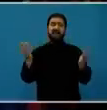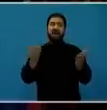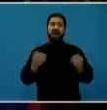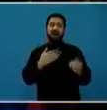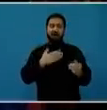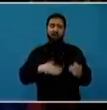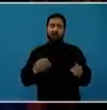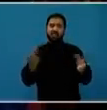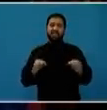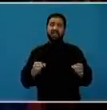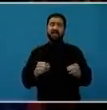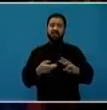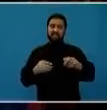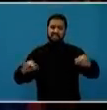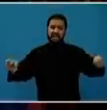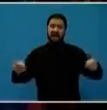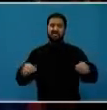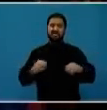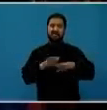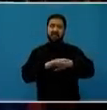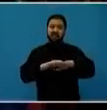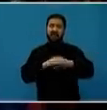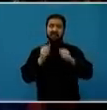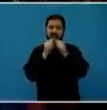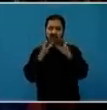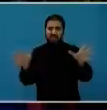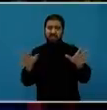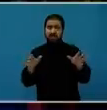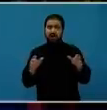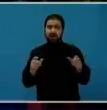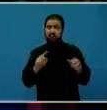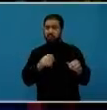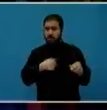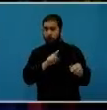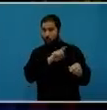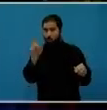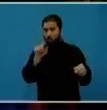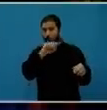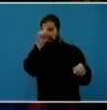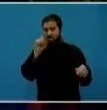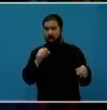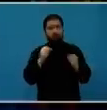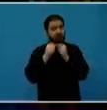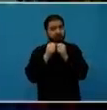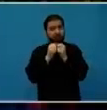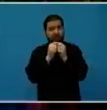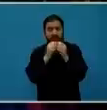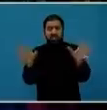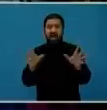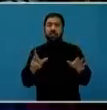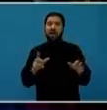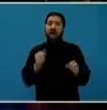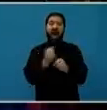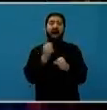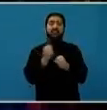anumite blesteme. Dar nici nu întreb ce blesteme au rostit, pentru că asta ar însemna din nou să se